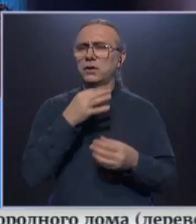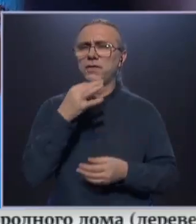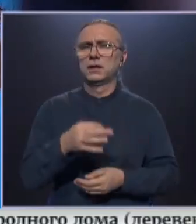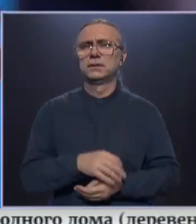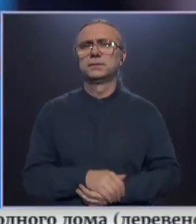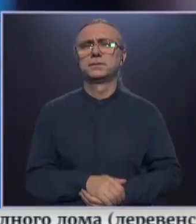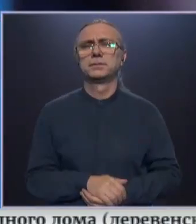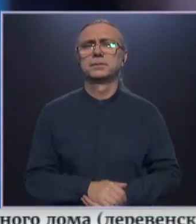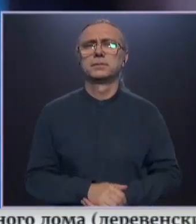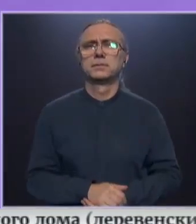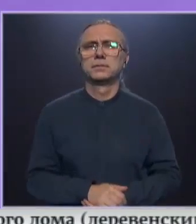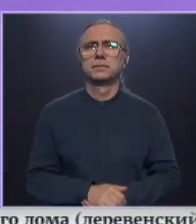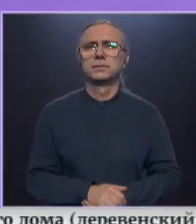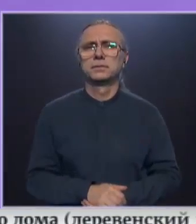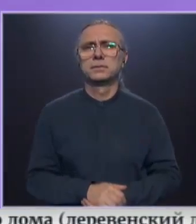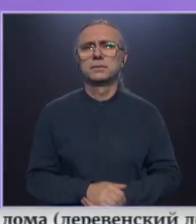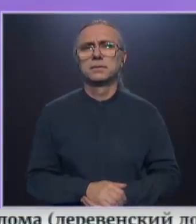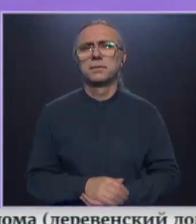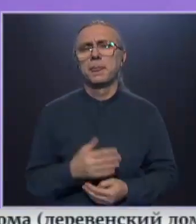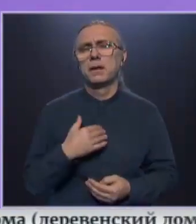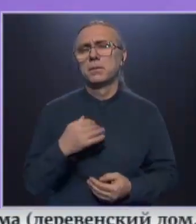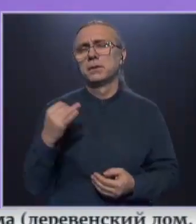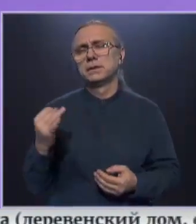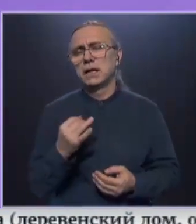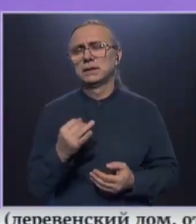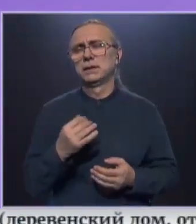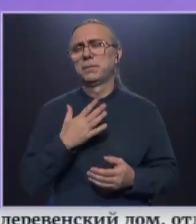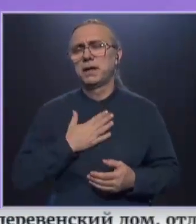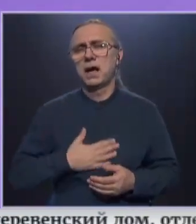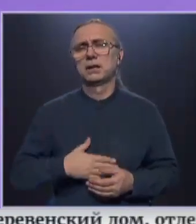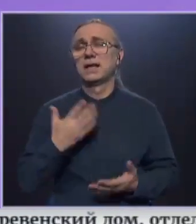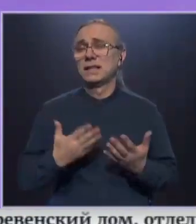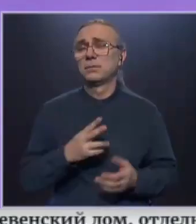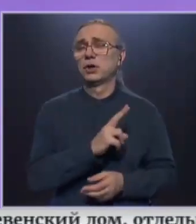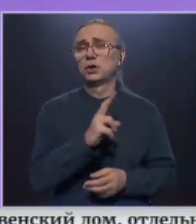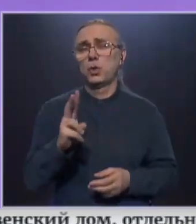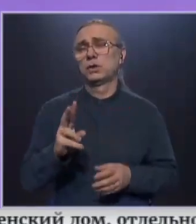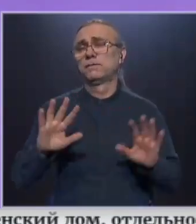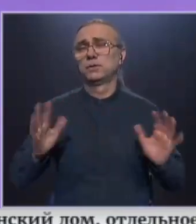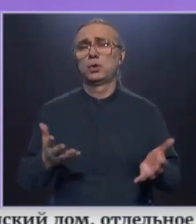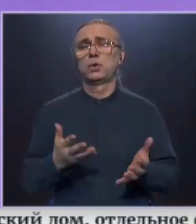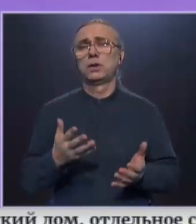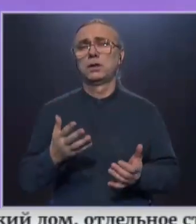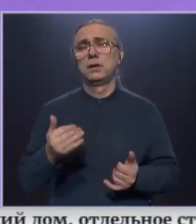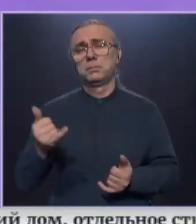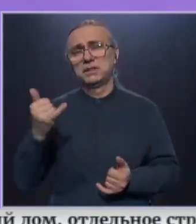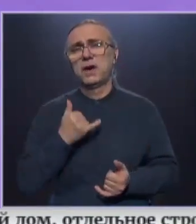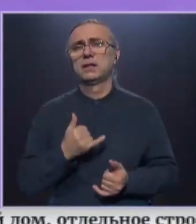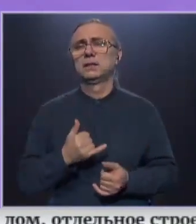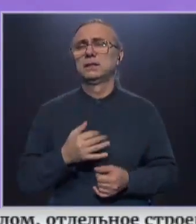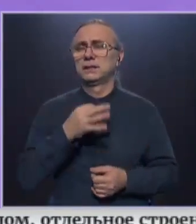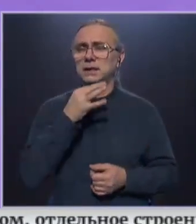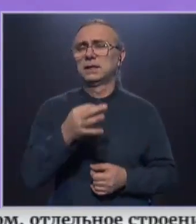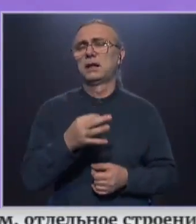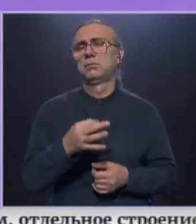было бы на самом деле очень не просто интересно, а приятно, если бы кто-то вдруг позвонил, сообщил, сказал: а вы знаете, а